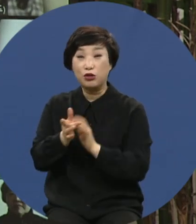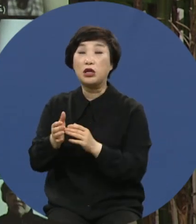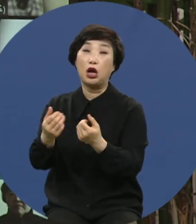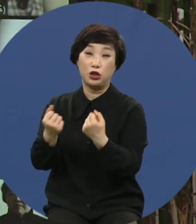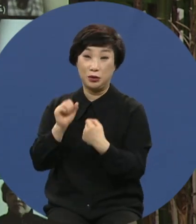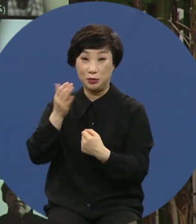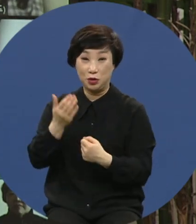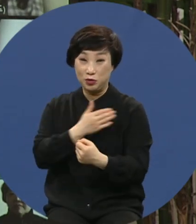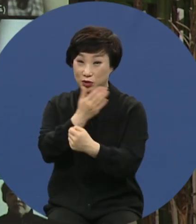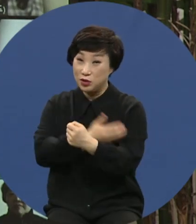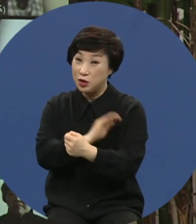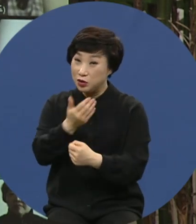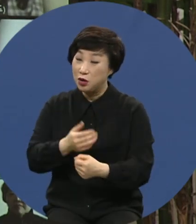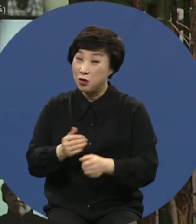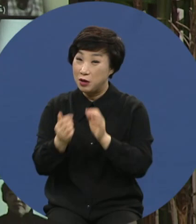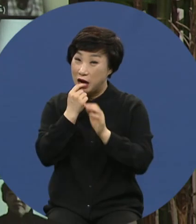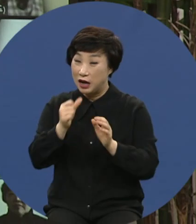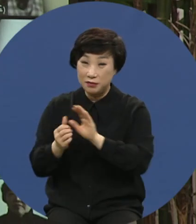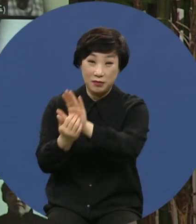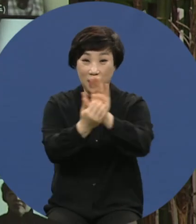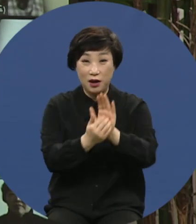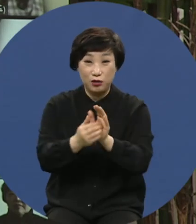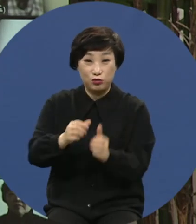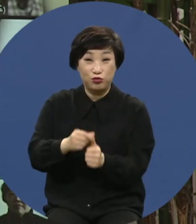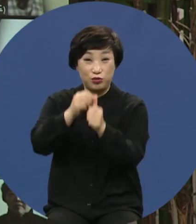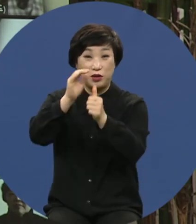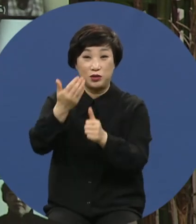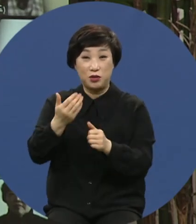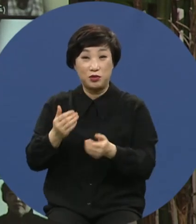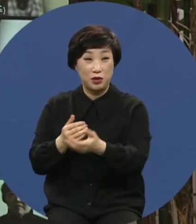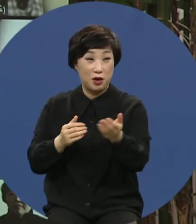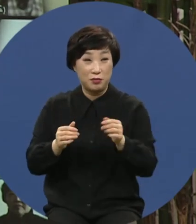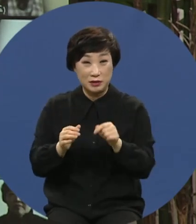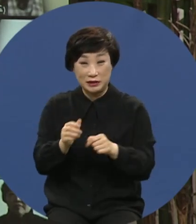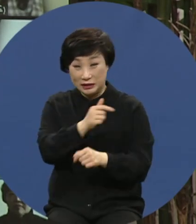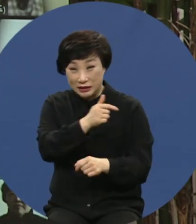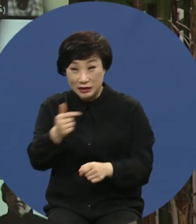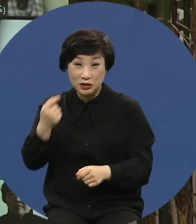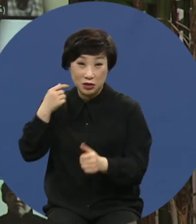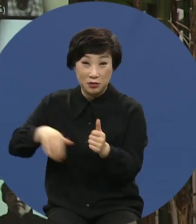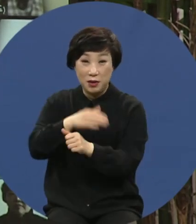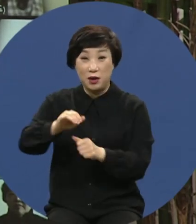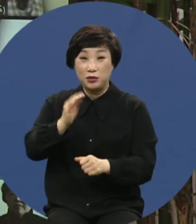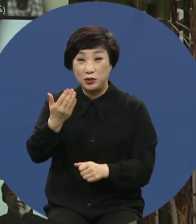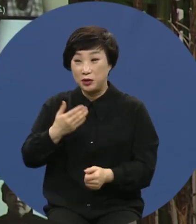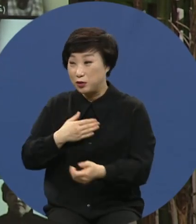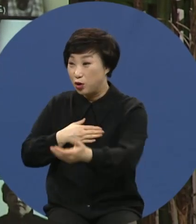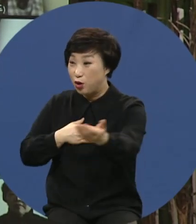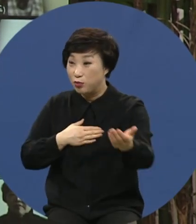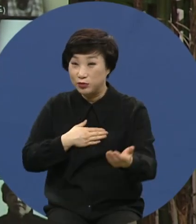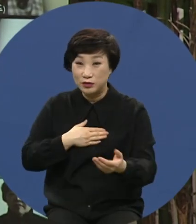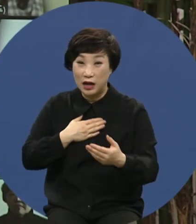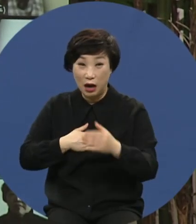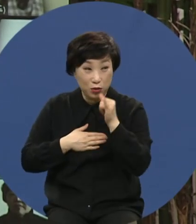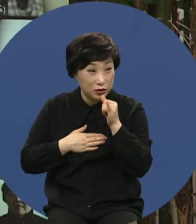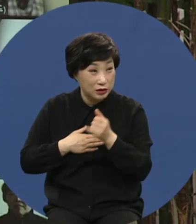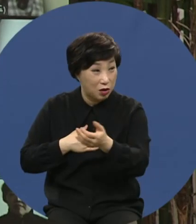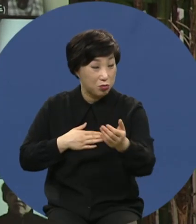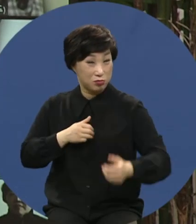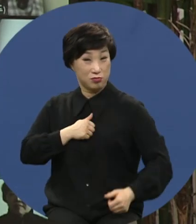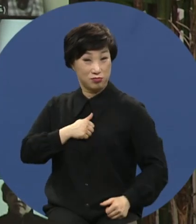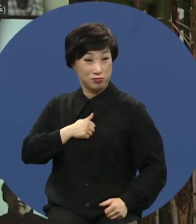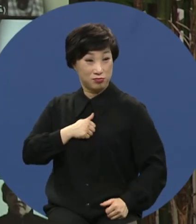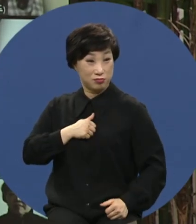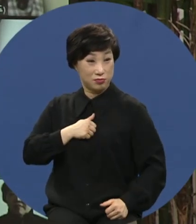힘이 되고 능력이 되고 방패가 되고 구원이 되고 이 어마어마한 배경이 된다는 사실에 대해서